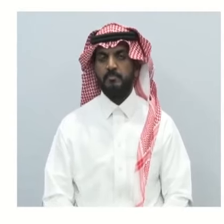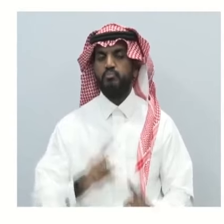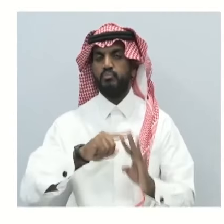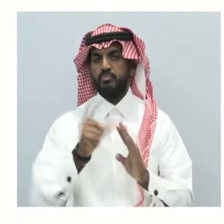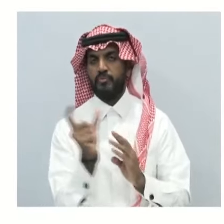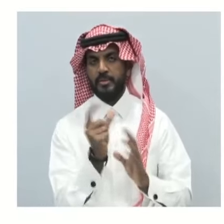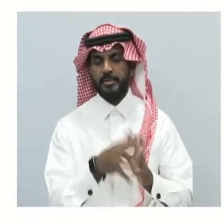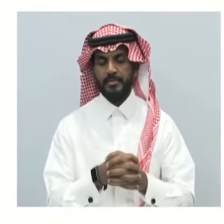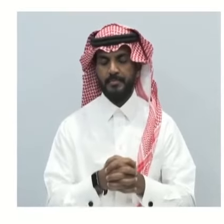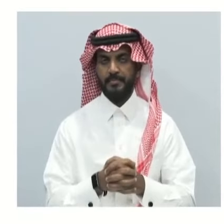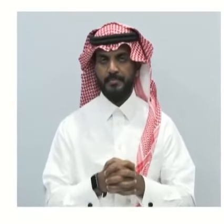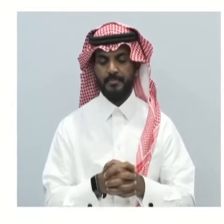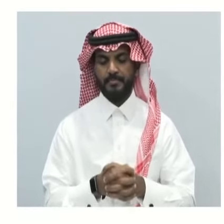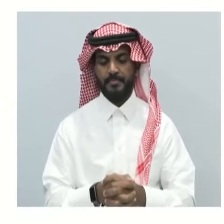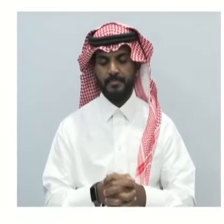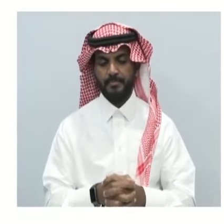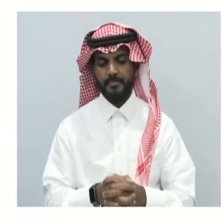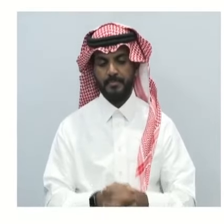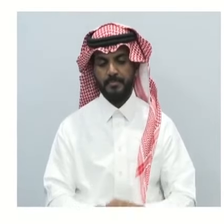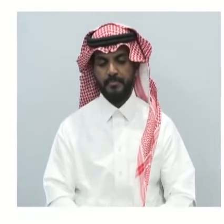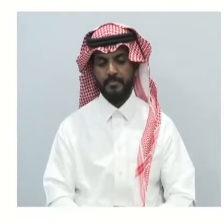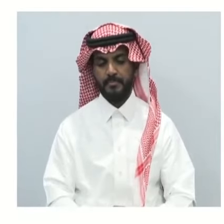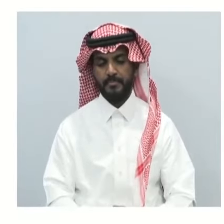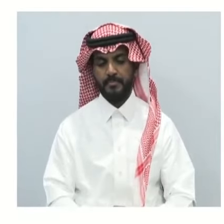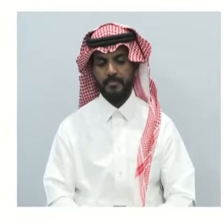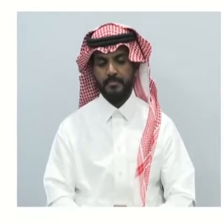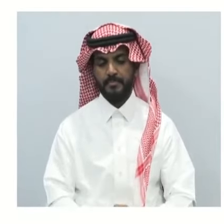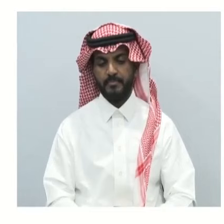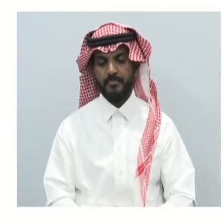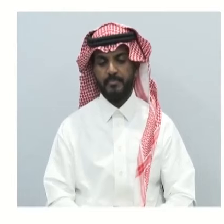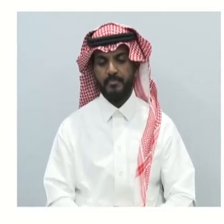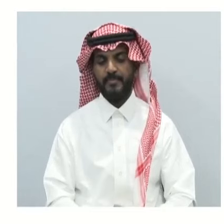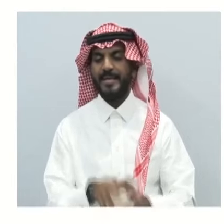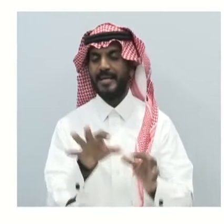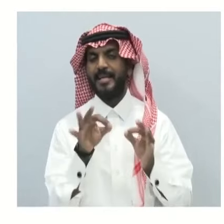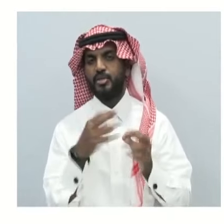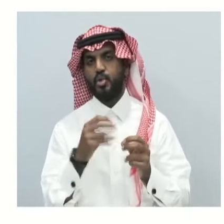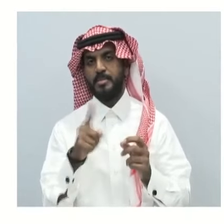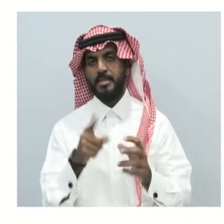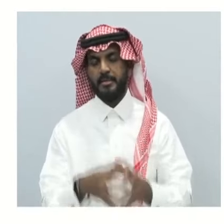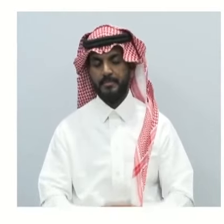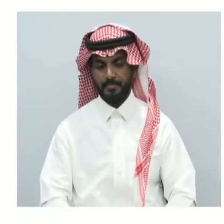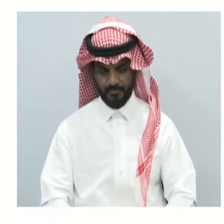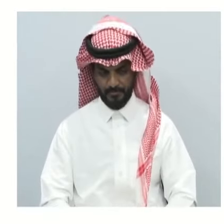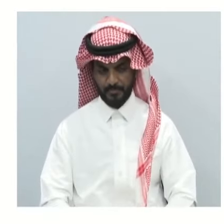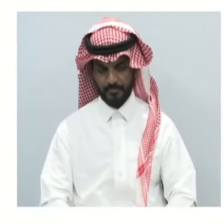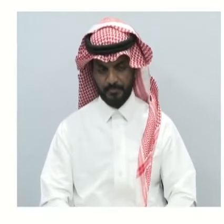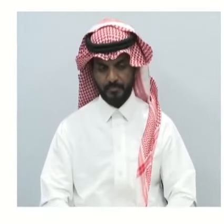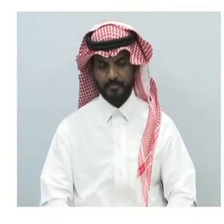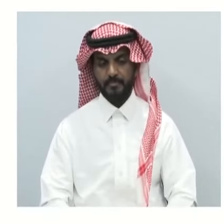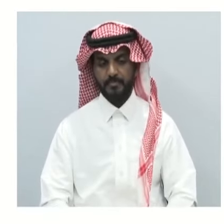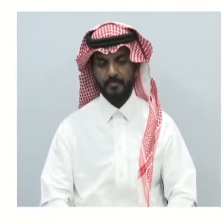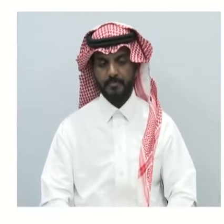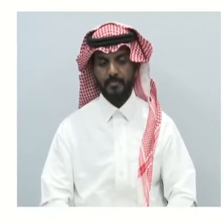المفردات او لدى عدد من الاجابات ونريد ان نختار الاجابه الصحيحه ما بين هذه